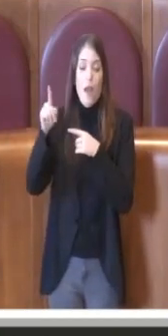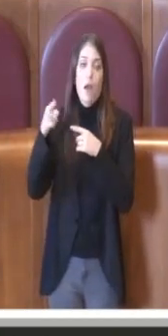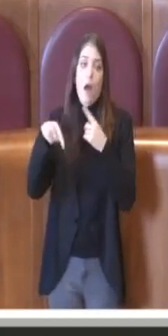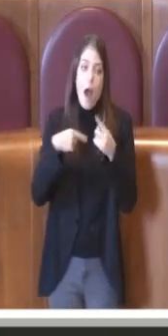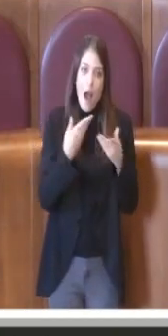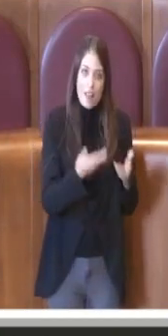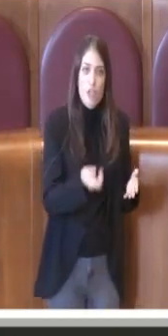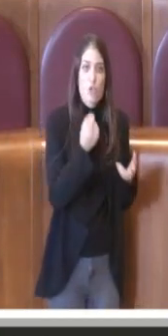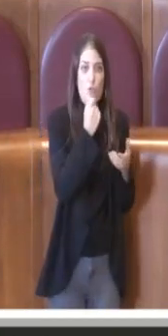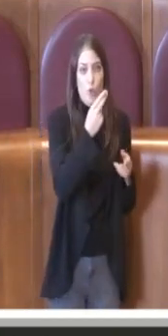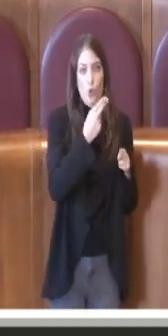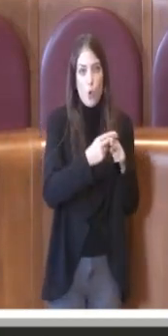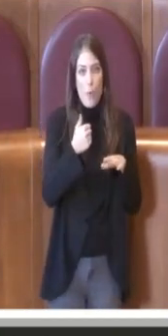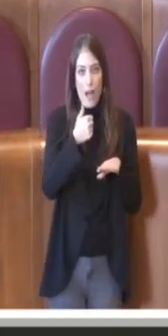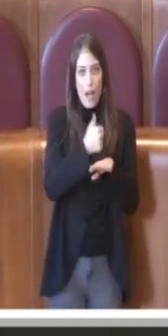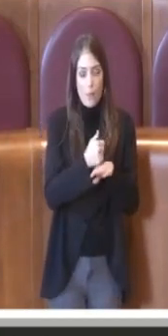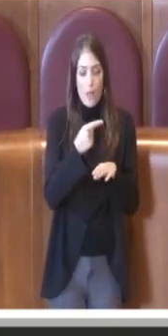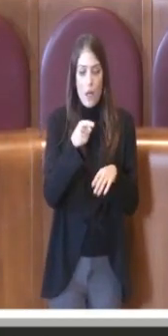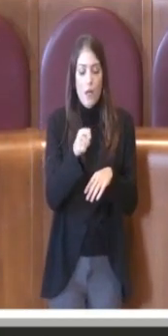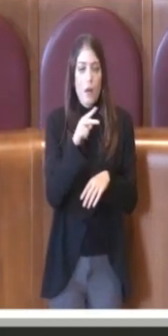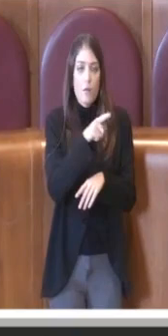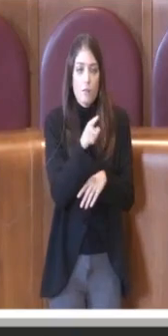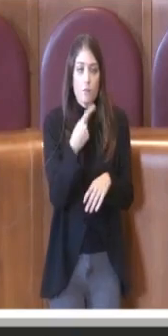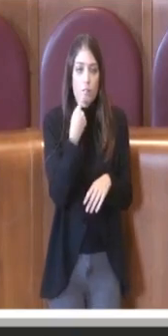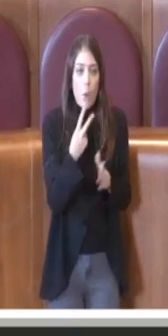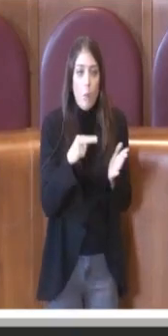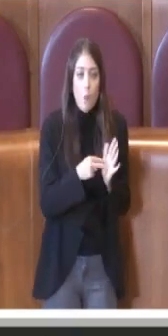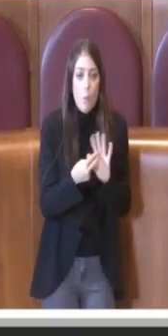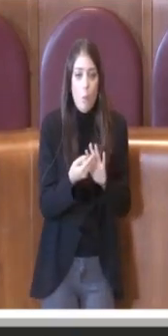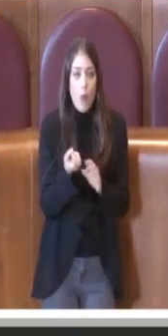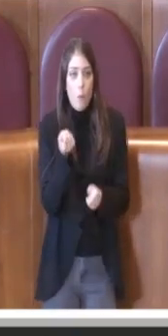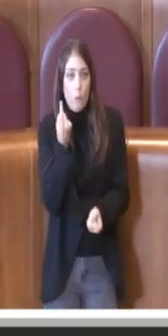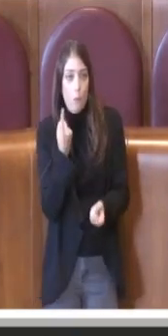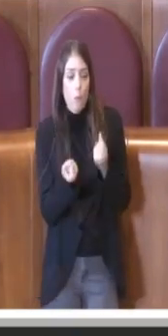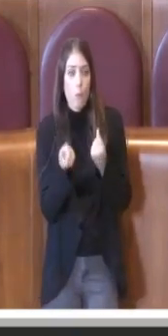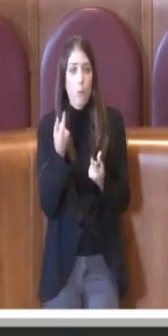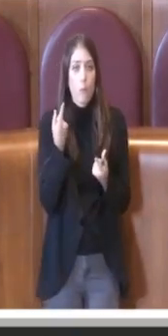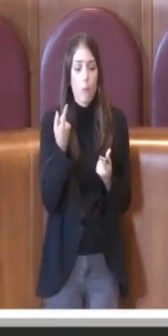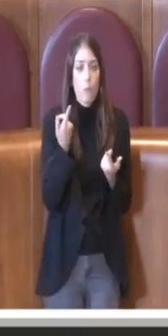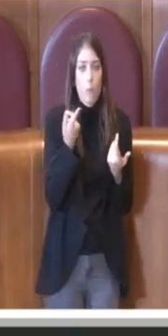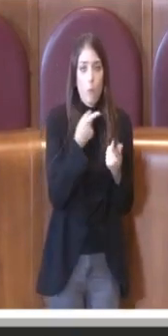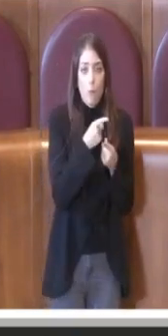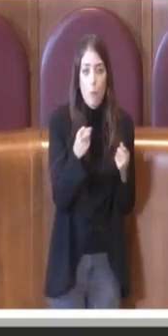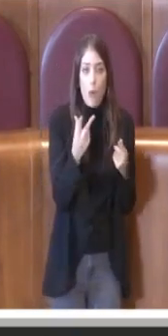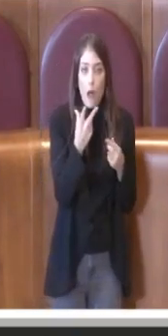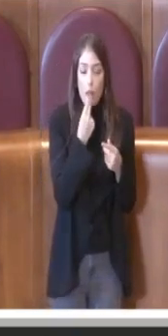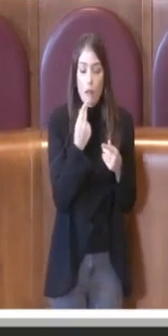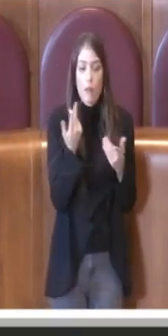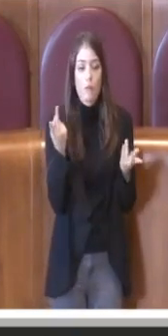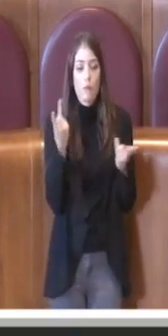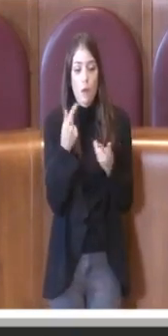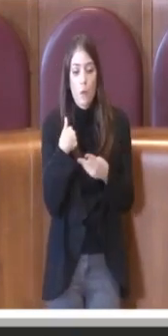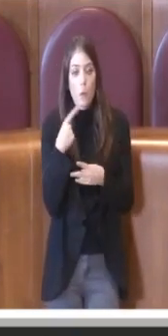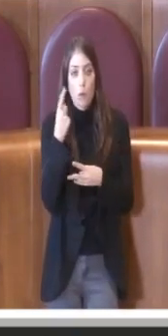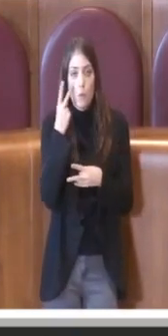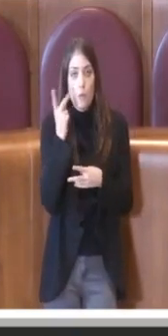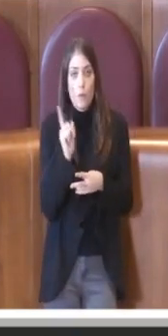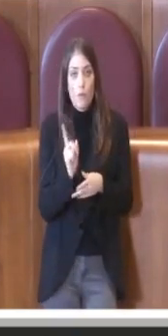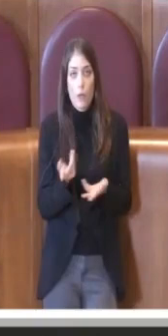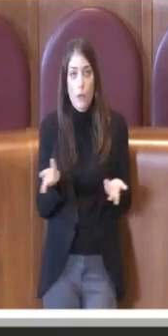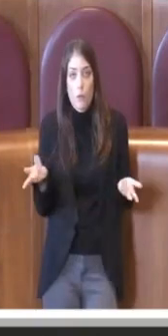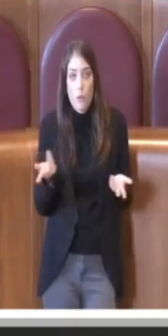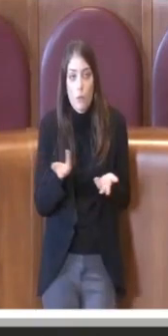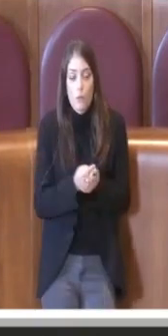Capitale, le criticità che hanno evidenziato le persone che hanno illustrato la